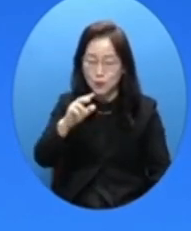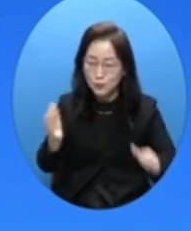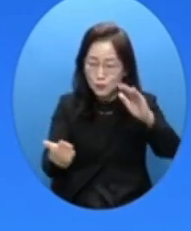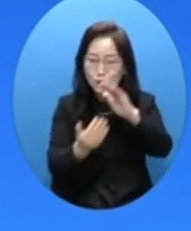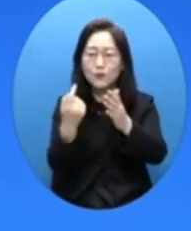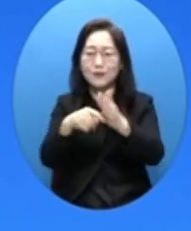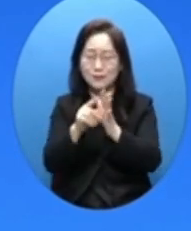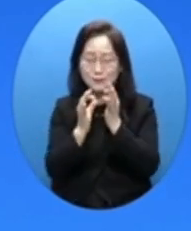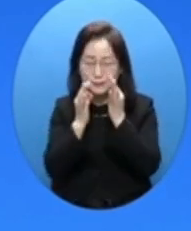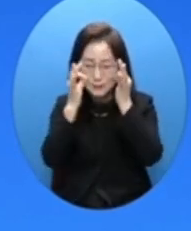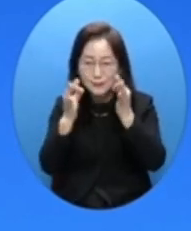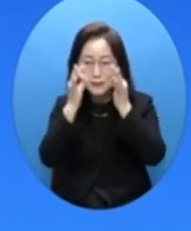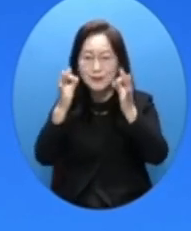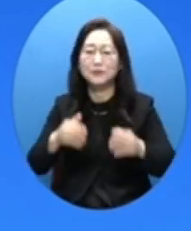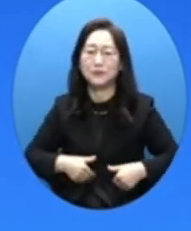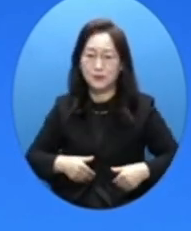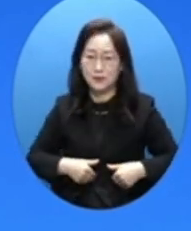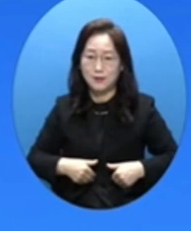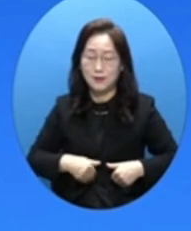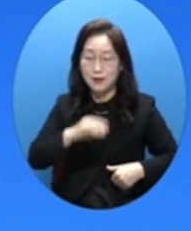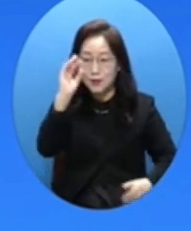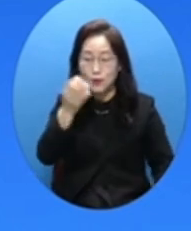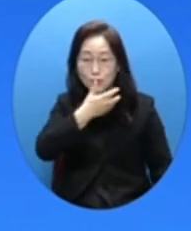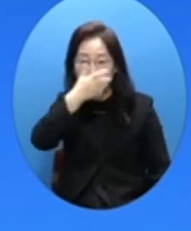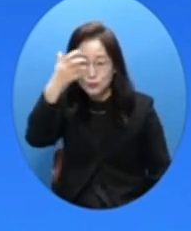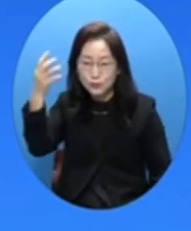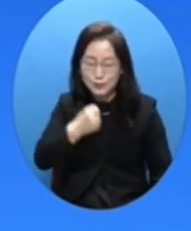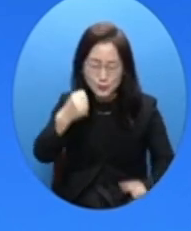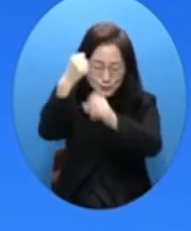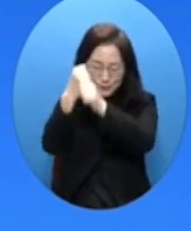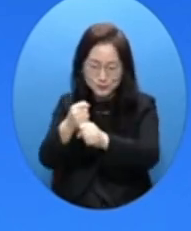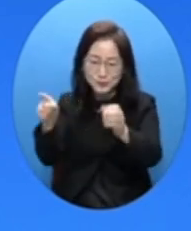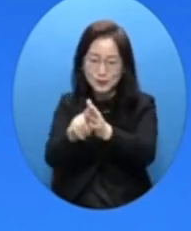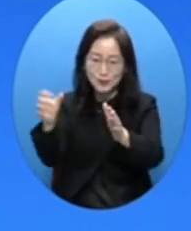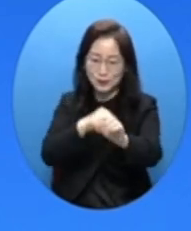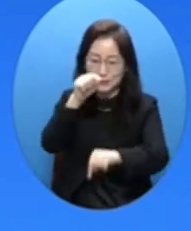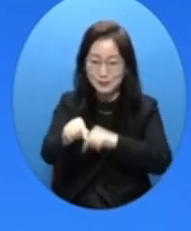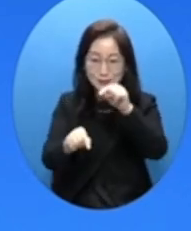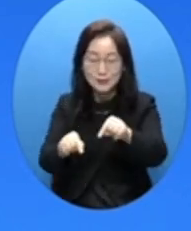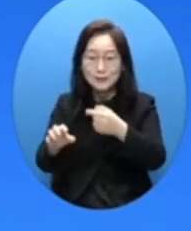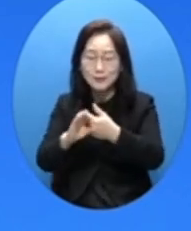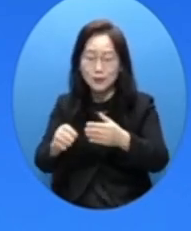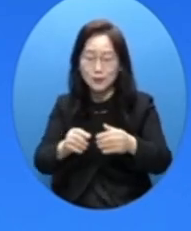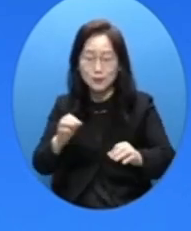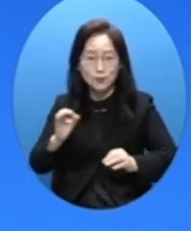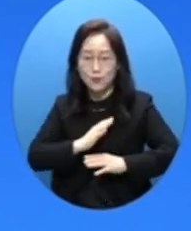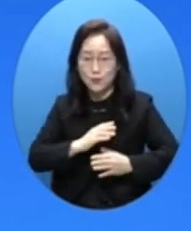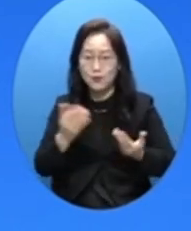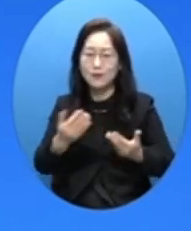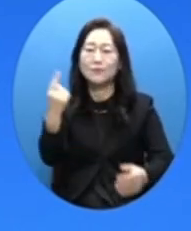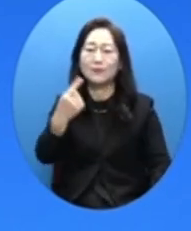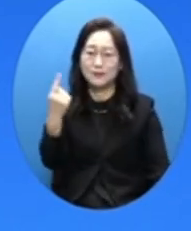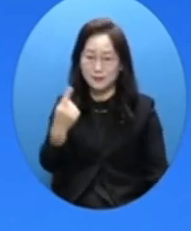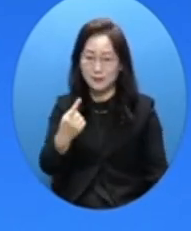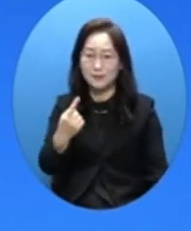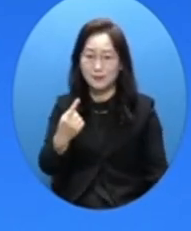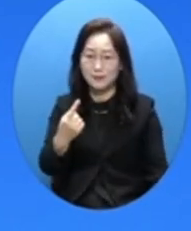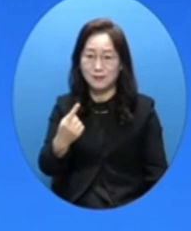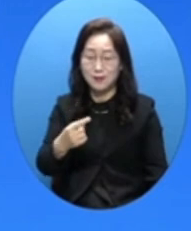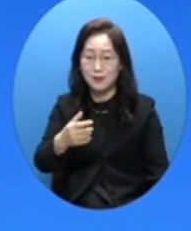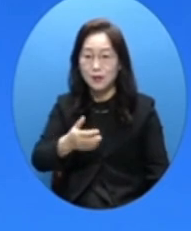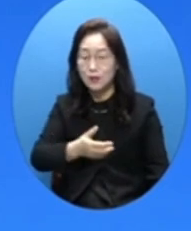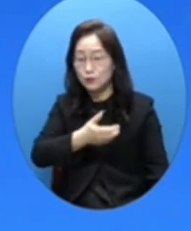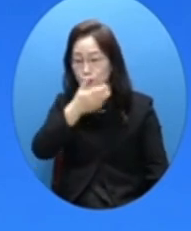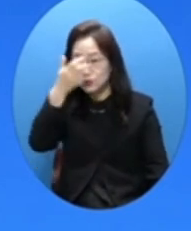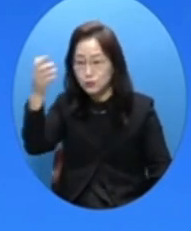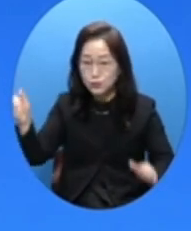노력을 기울여야 되는 것입니다 그렇게 한 꿈을 꾸고 꿈을 붙잡고 믿음으로 나갈 때 놀라운 일이 우리에게 일어나게 되는 것입니다 꿈과